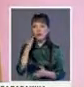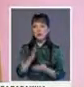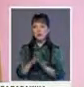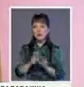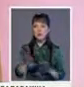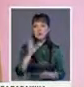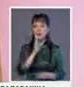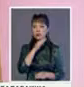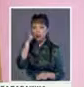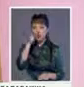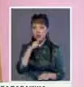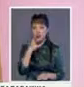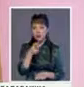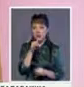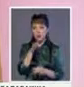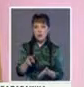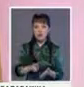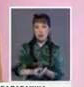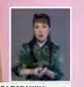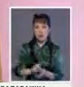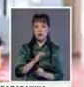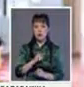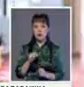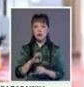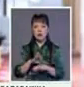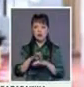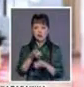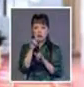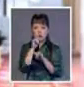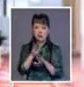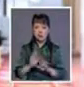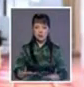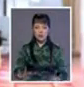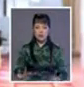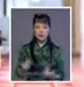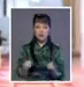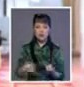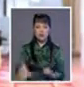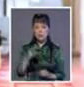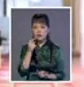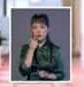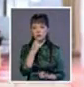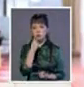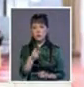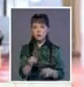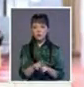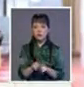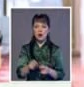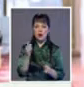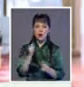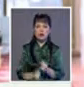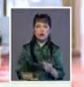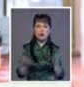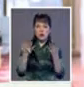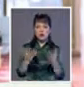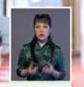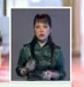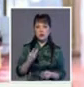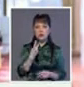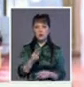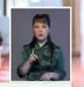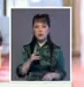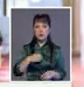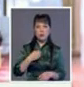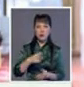перзенттерін бақшаға жіберуге қорқып қалған. Мынандай жағдайды көріп біздер көңілімізде сондай күдік алып отырмыз. Қорқыныш